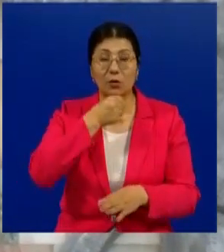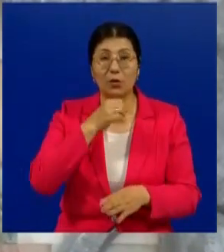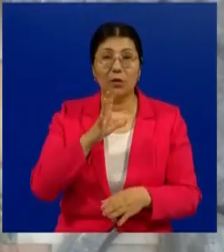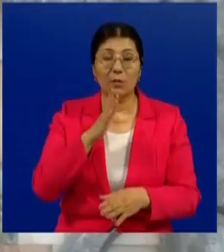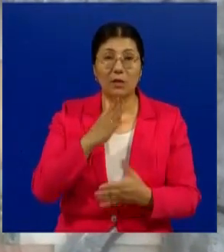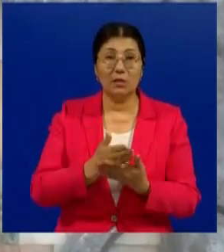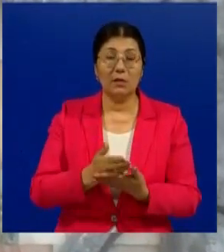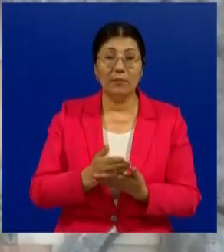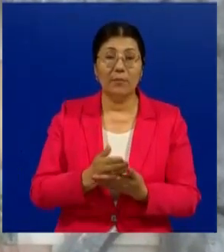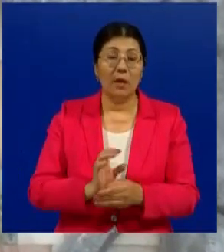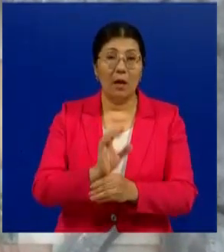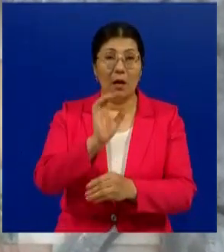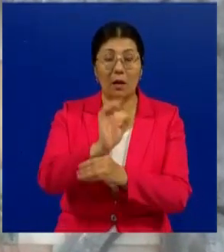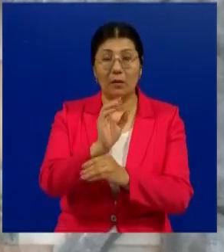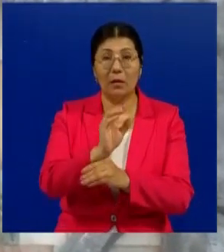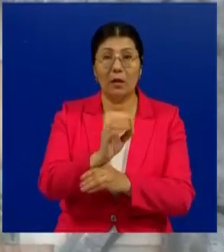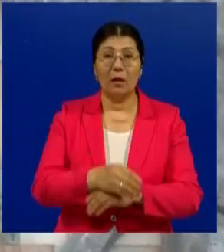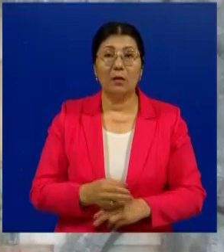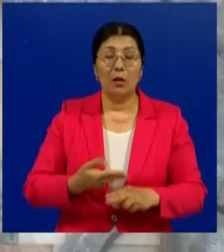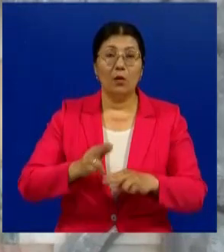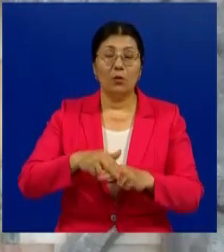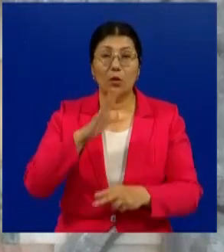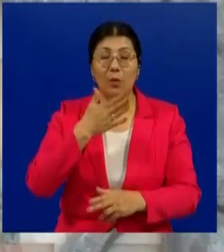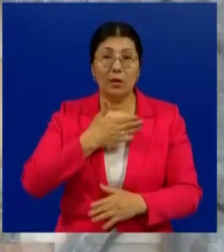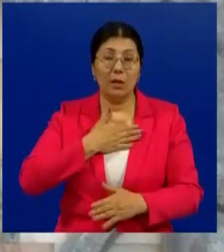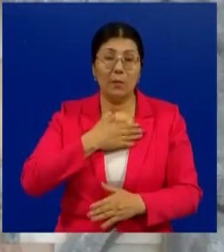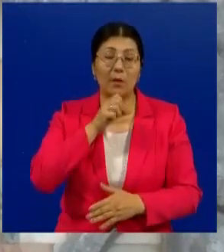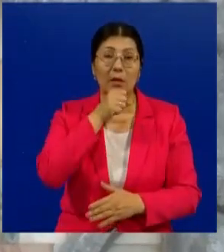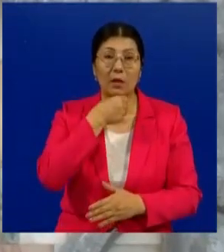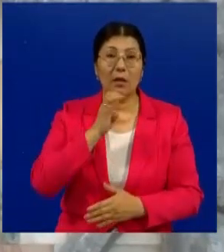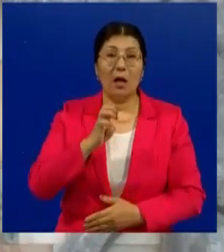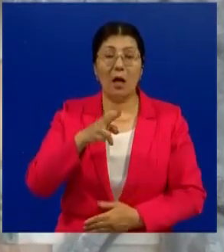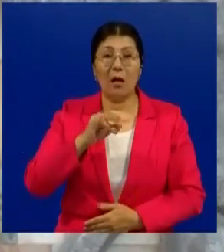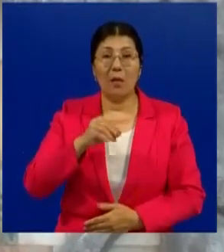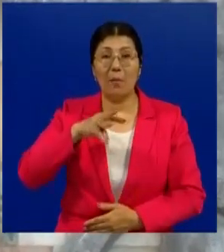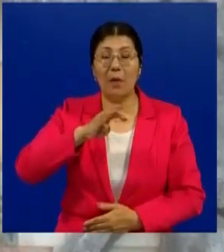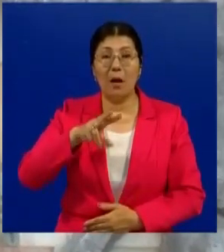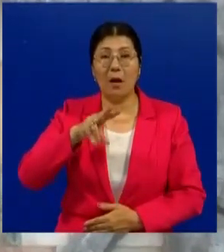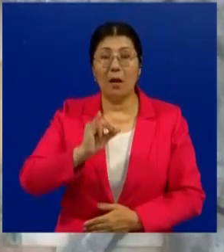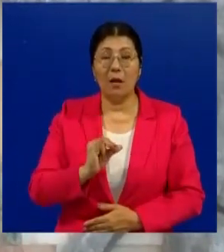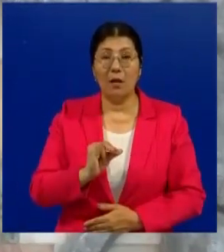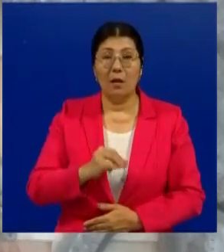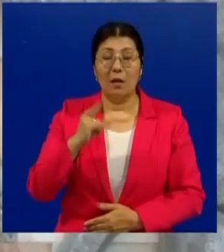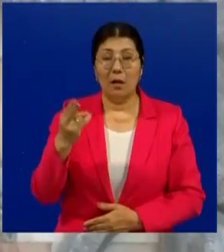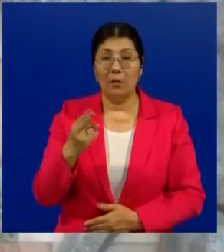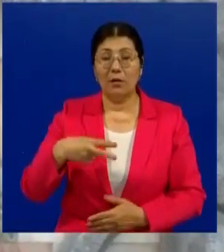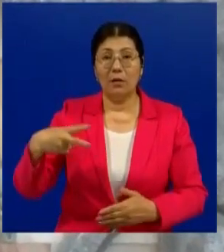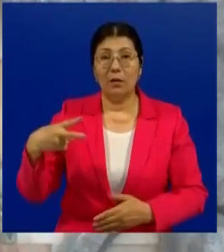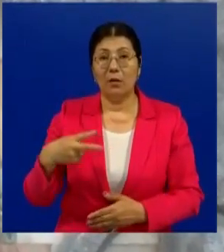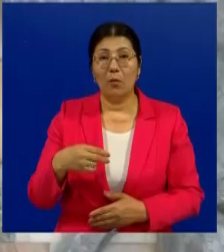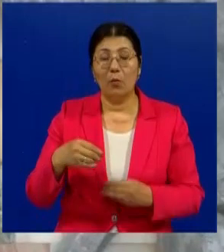окопқа алынды. Сол кезде менің атам Әкімәлі Қаржаулының 2016 жыл